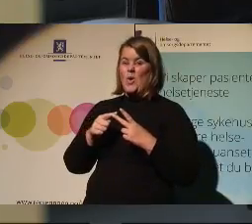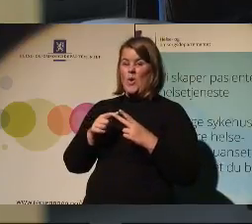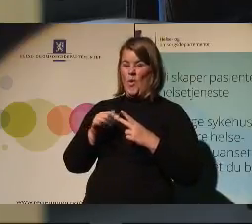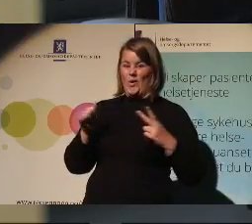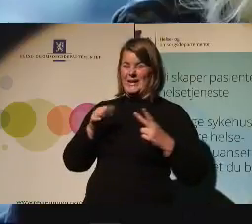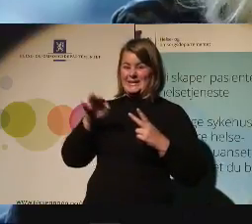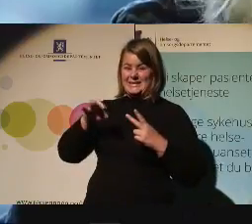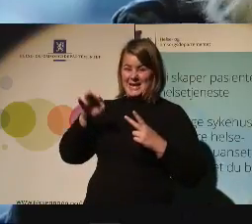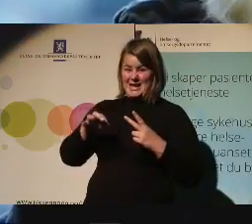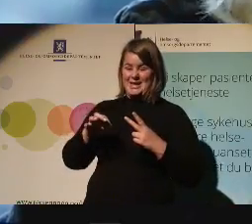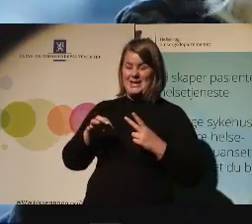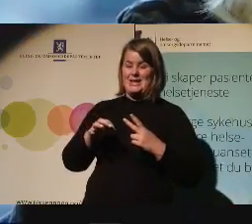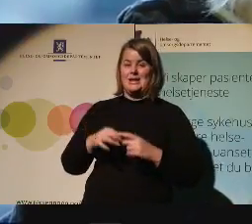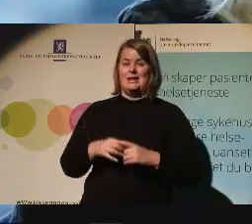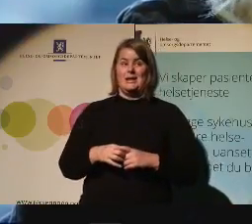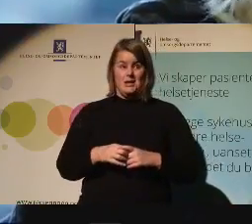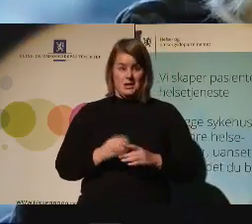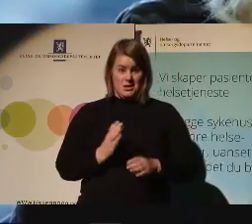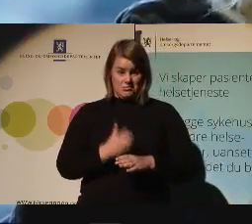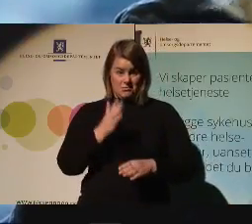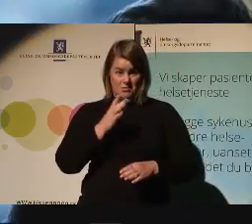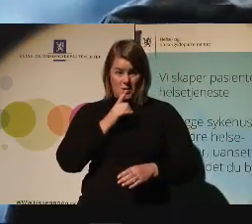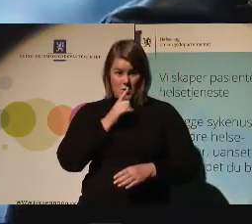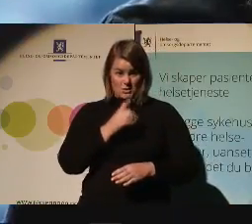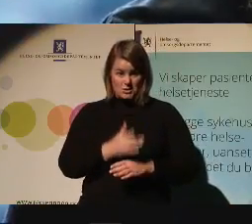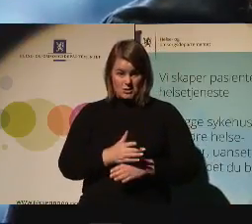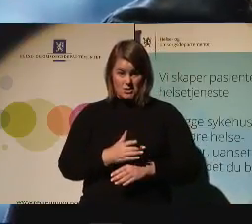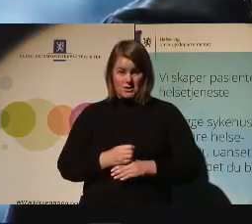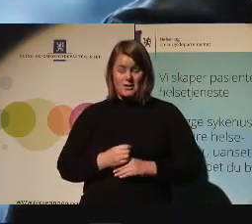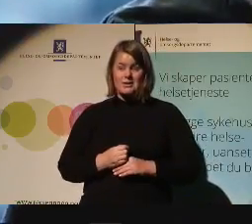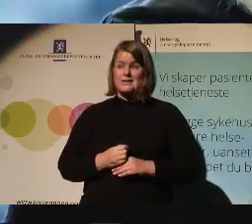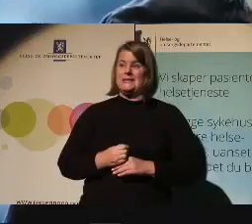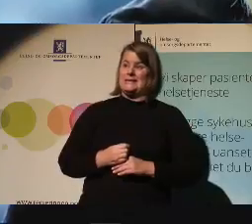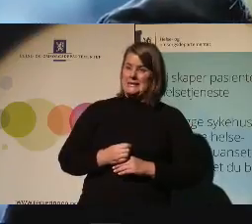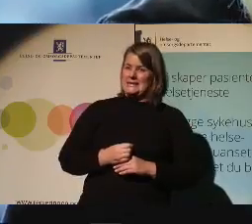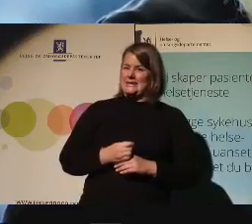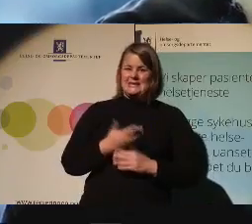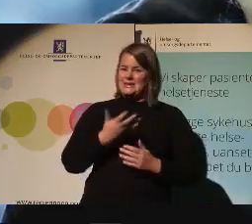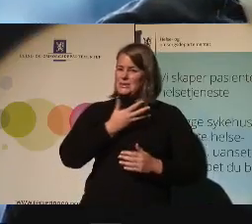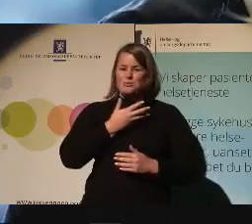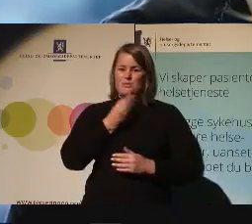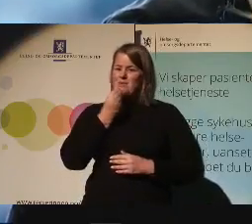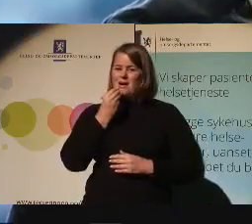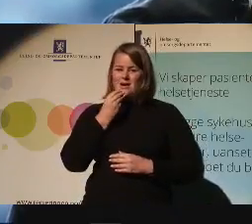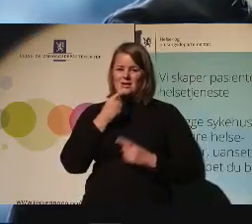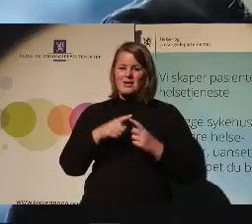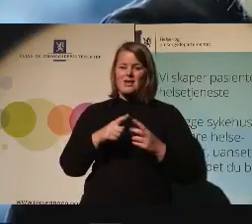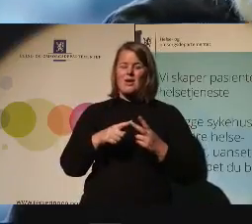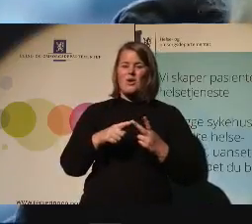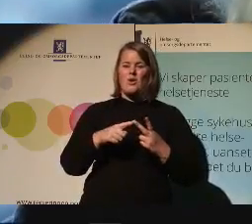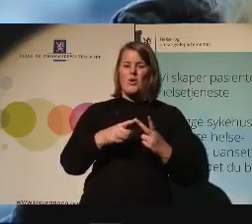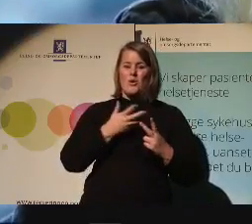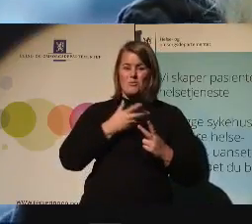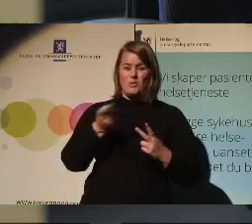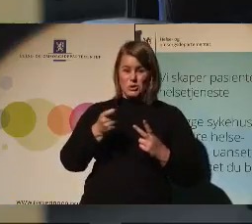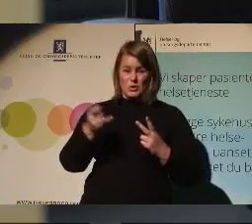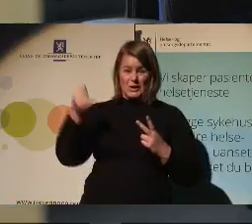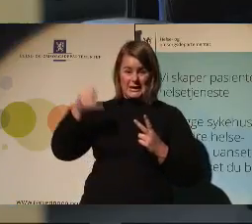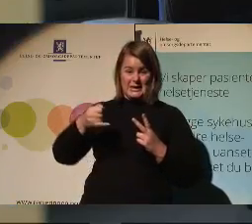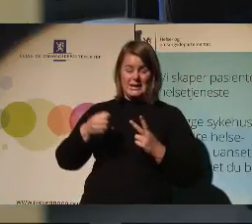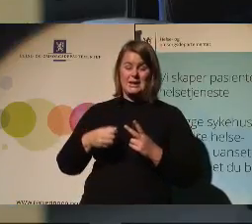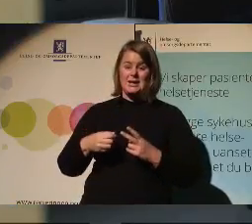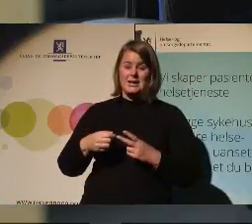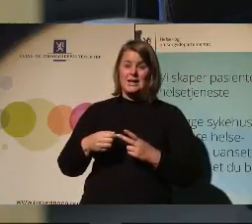Ja, og det er den eneste lunsjen, for det er ganske, det er lite mat, og det er ganske mye sukker. Det